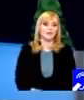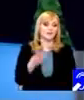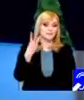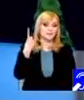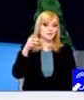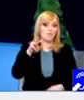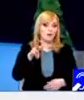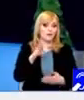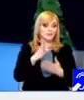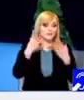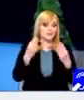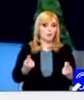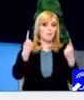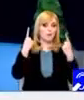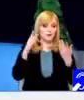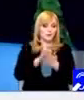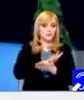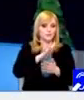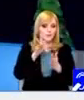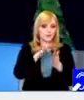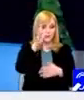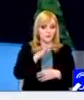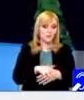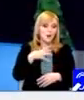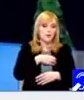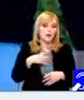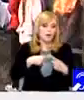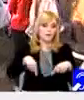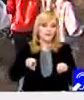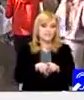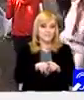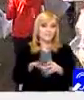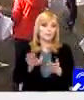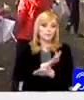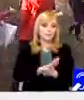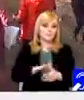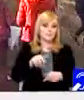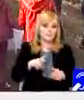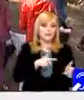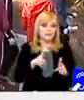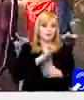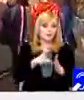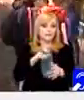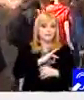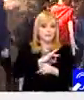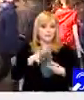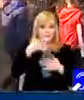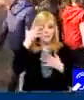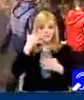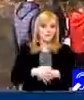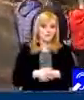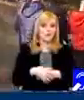Un martie este ziua Marii Curățenii în Chișinău. Municipalitatea va organiza acțiunile de salubrizare pentru a pregăti orașul de sărbătorile